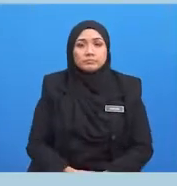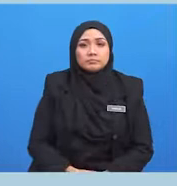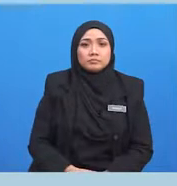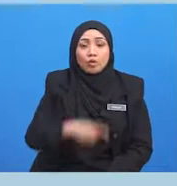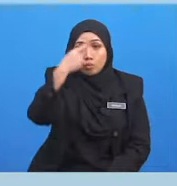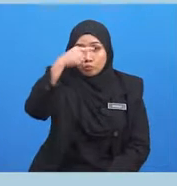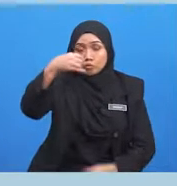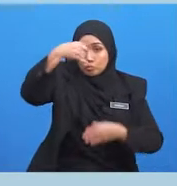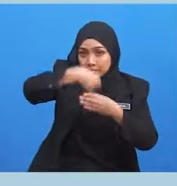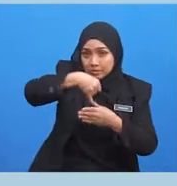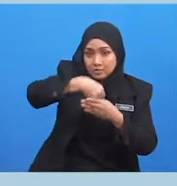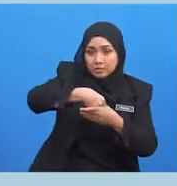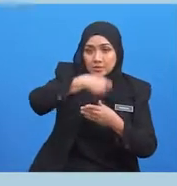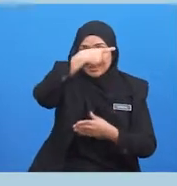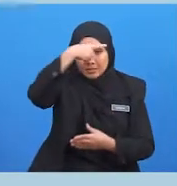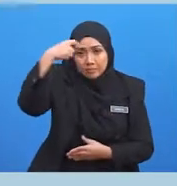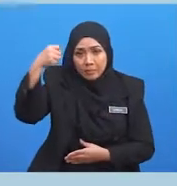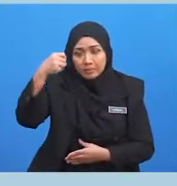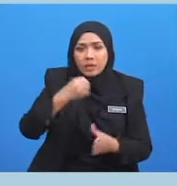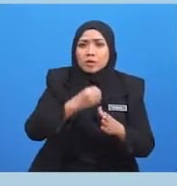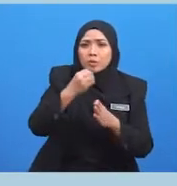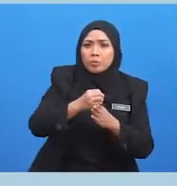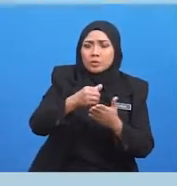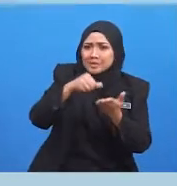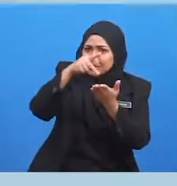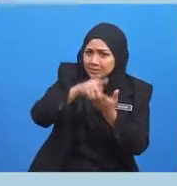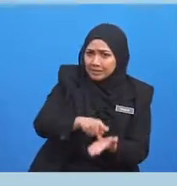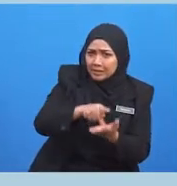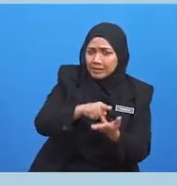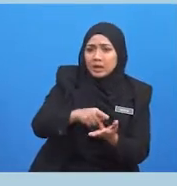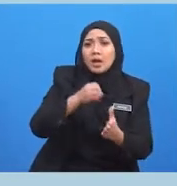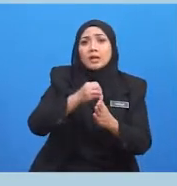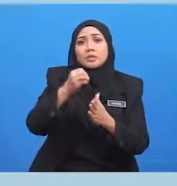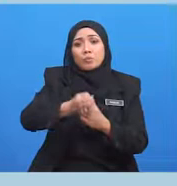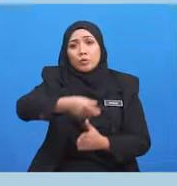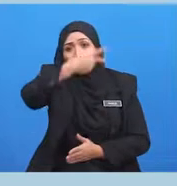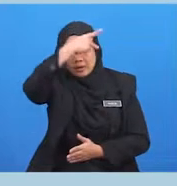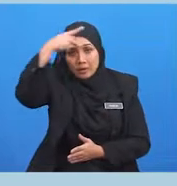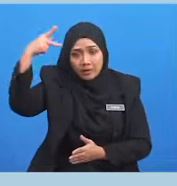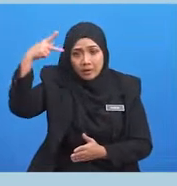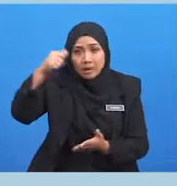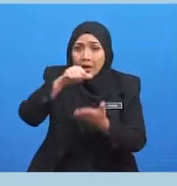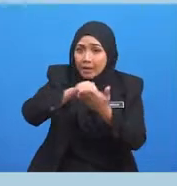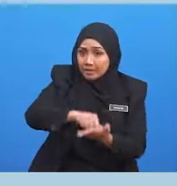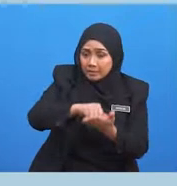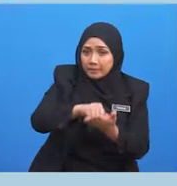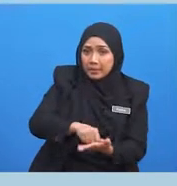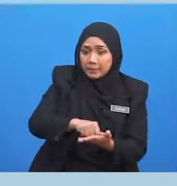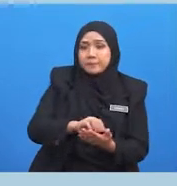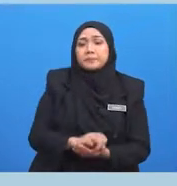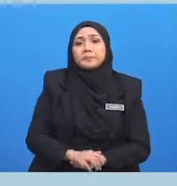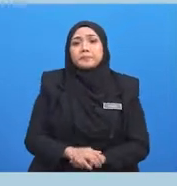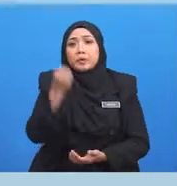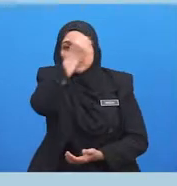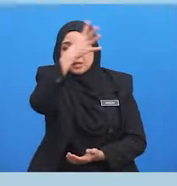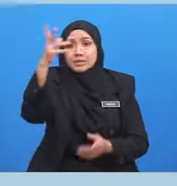Untuk isi, sebab atau kesan atau akibat menjelaskan